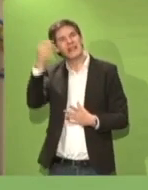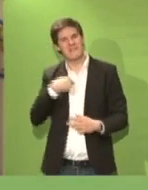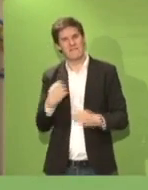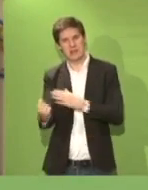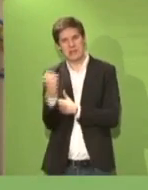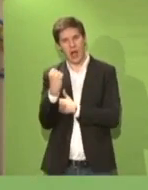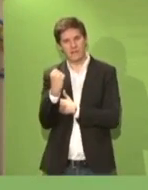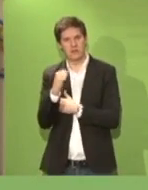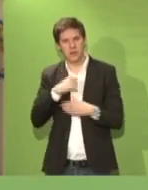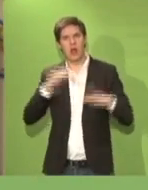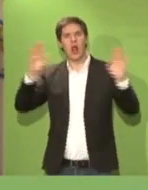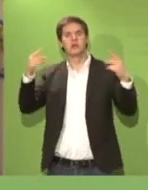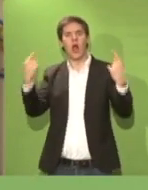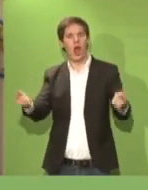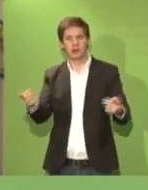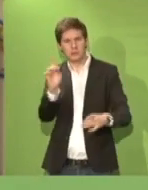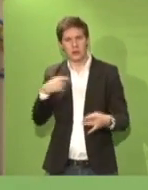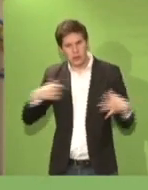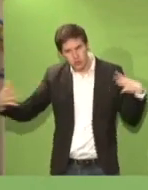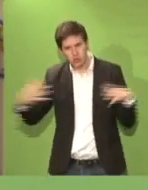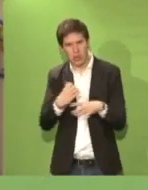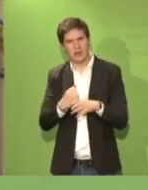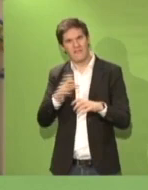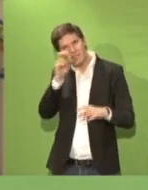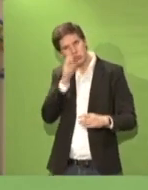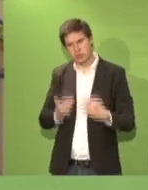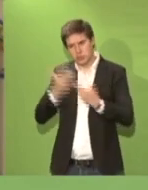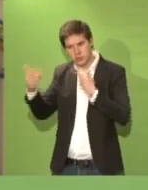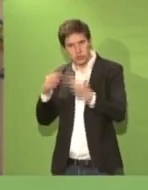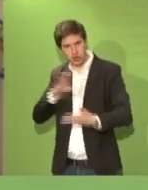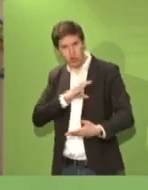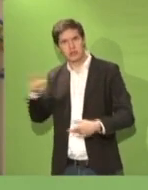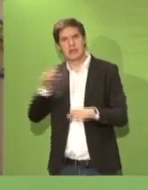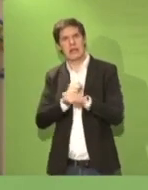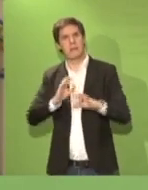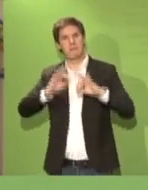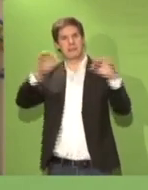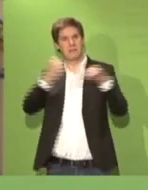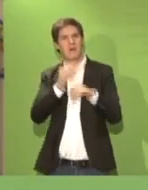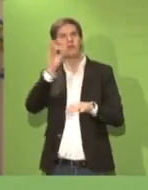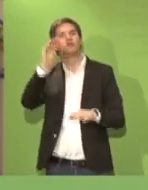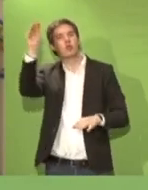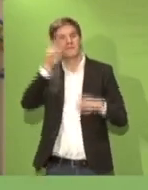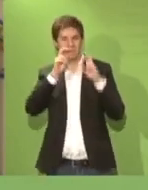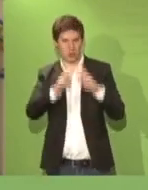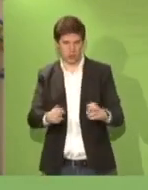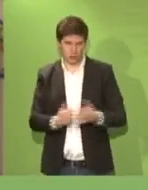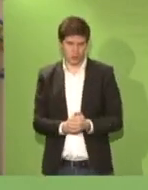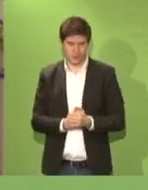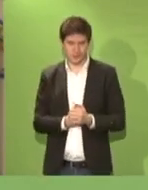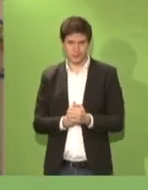Wirtschaft nicht alleine lassen, sondern sie mitnehmen und ihnen auch das Handwerkszeug ermöglichen, was sie für ihre Zukunftsforschung brauchen.